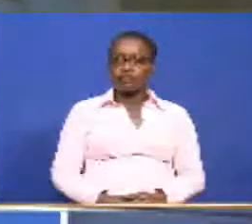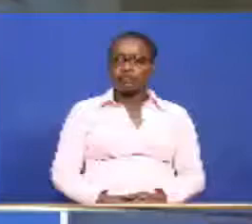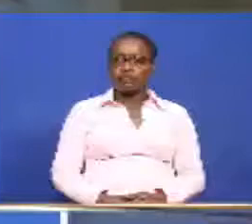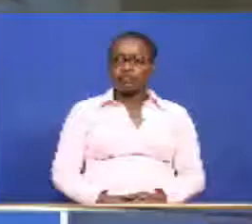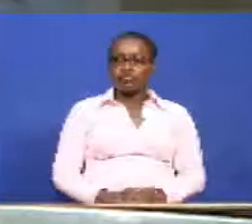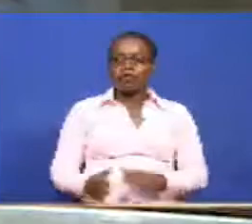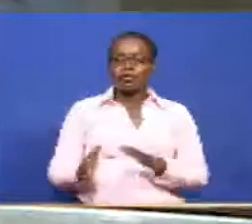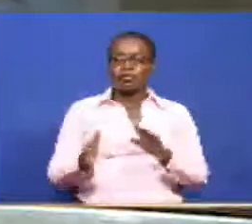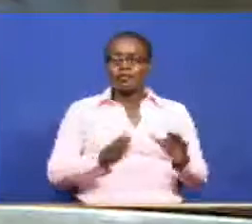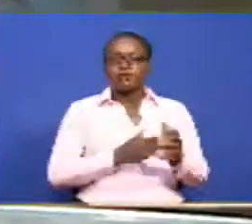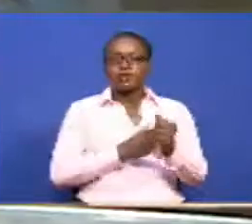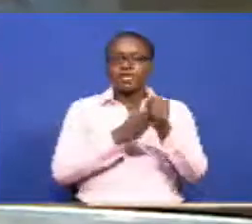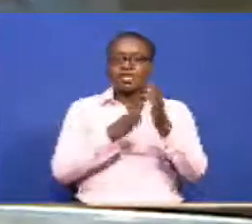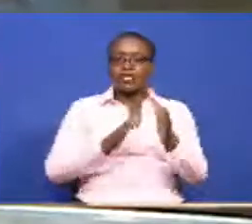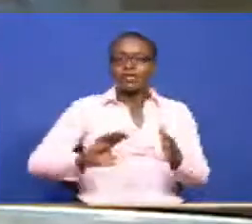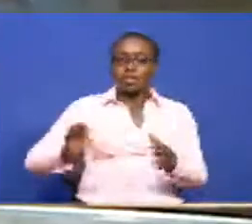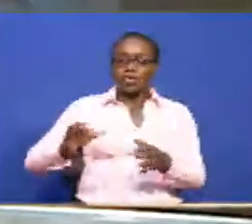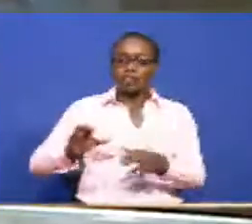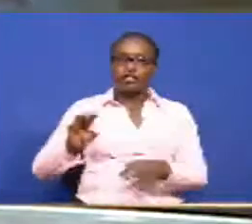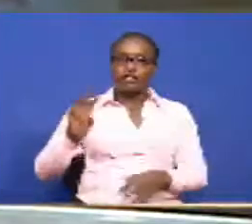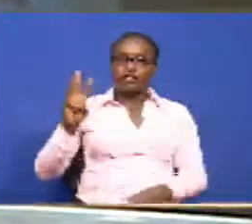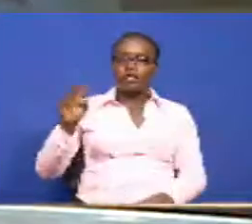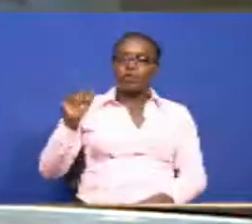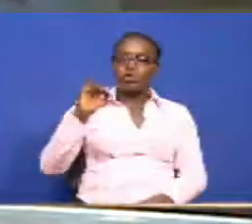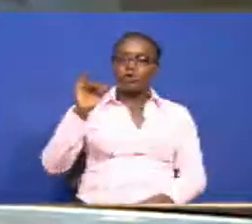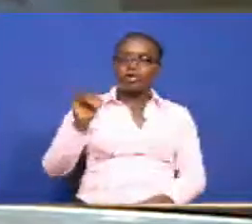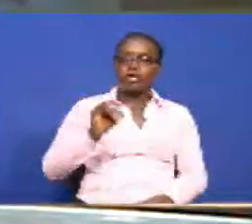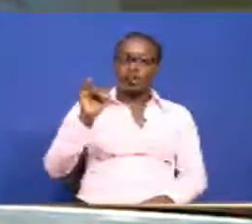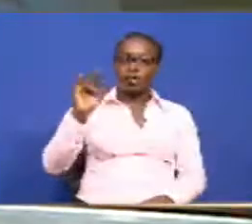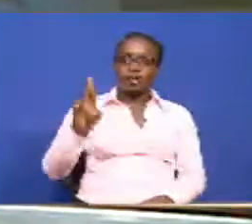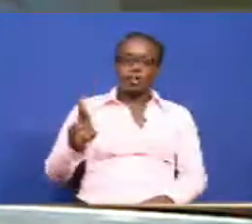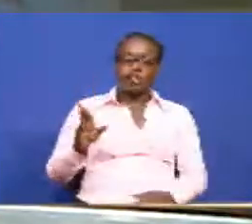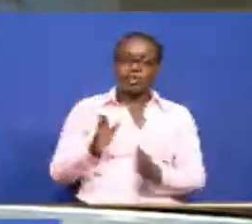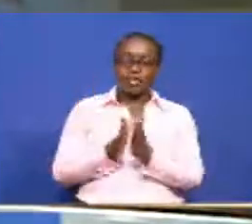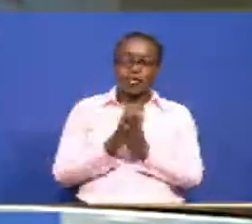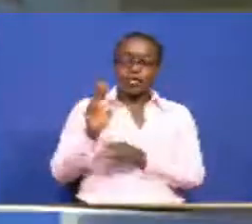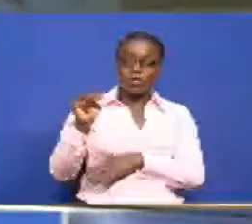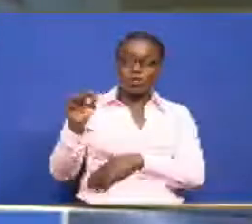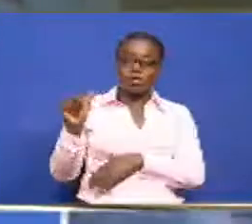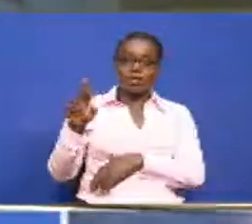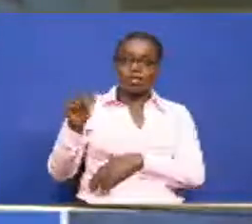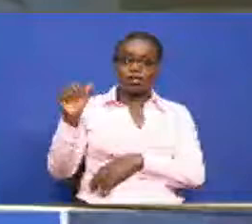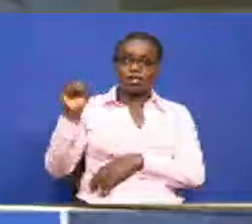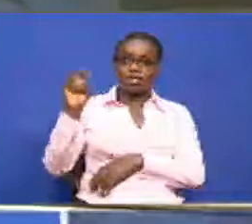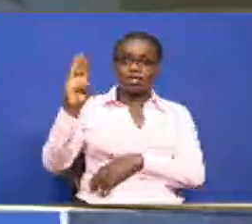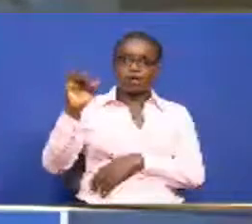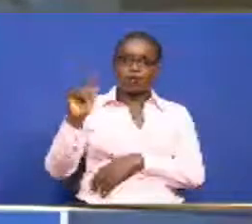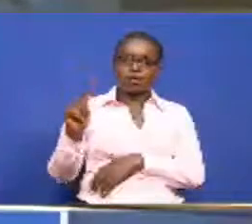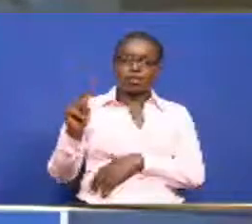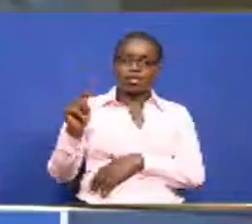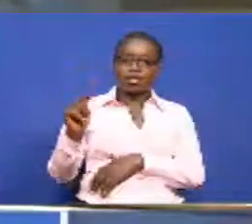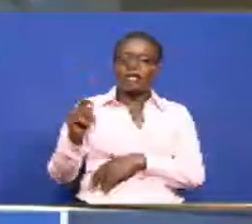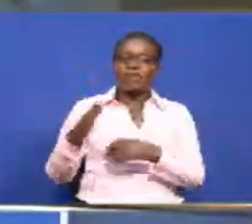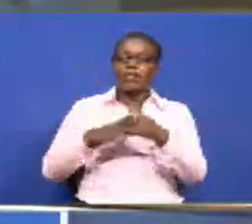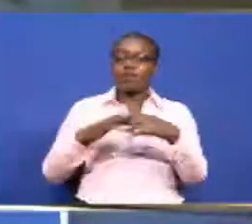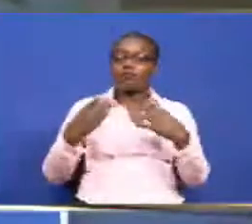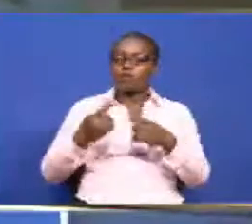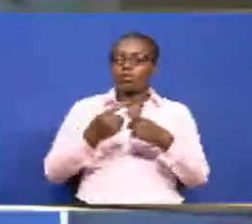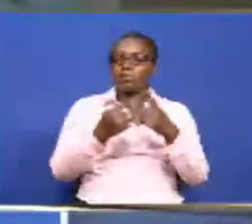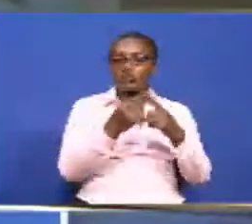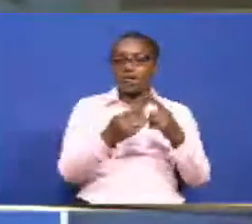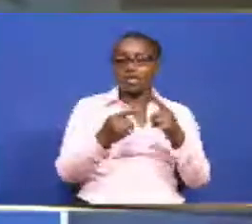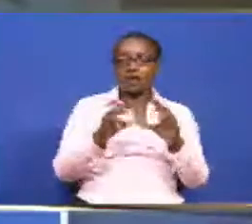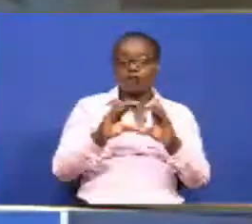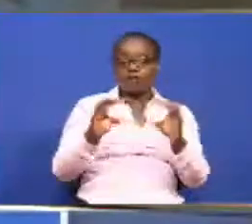Na viongozi wa kaunti za Wajir na Marsabit wamekashifu vikali mauaji ya watu 9 kwenye mzozo kati ya koo mbili